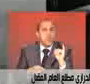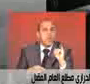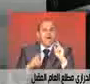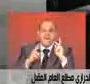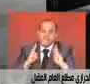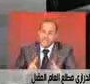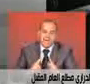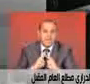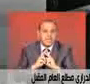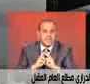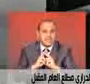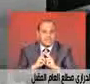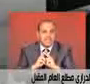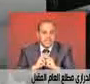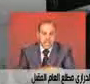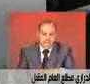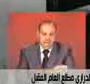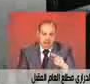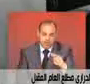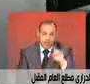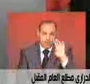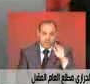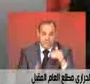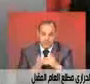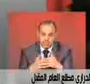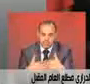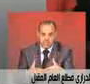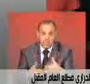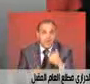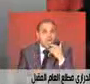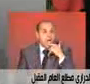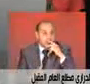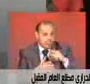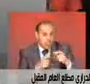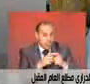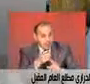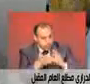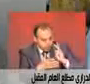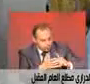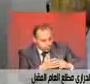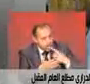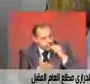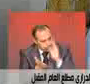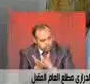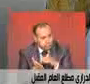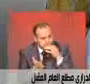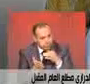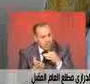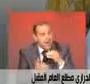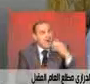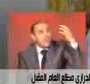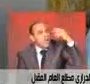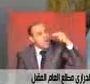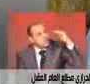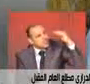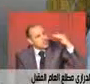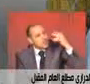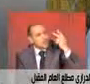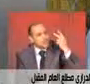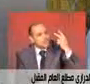باريس نهاية عام 2015. وستوقع الدول على تعهدات خفض ارتفاع حرارة الأرض